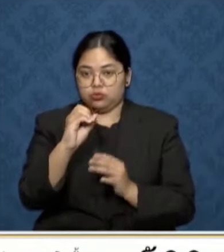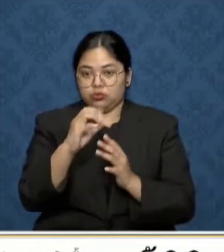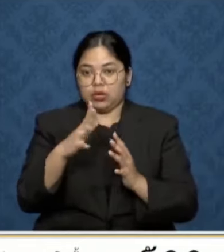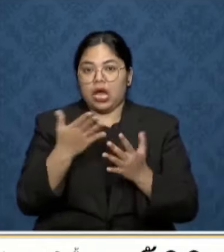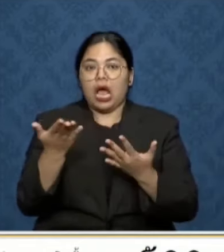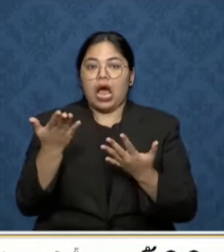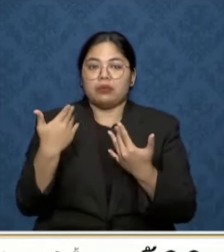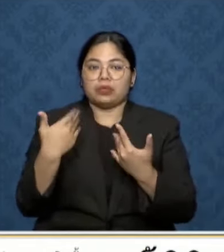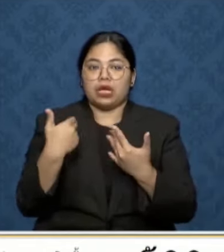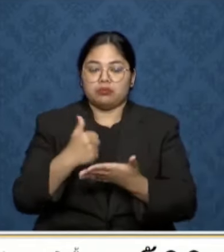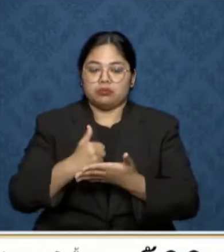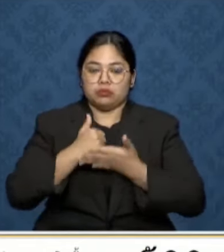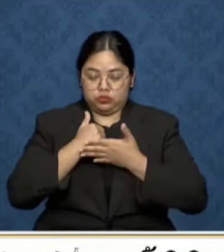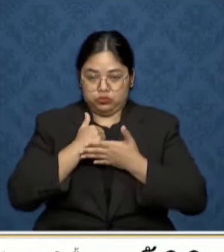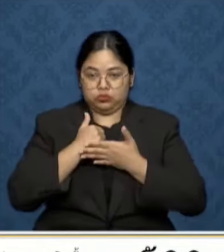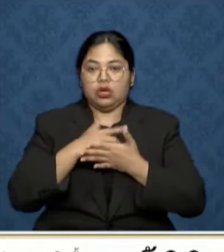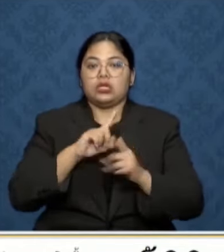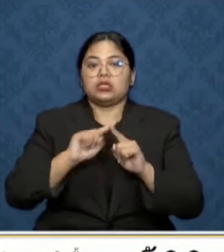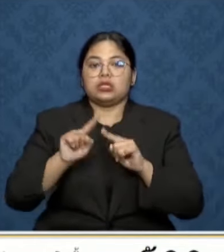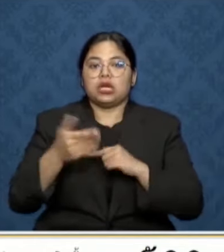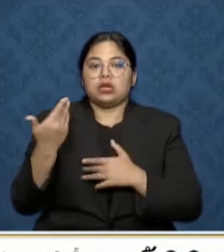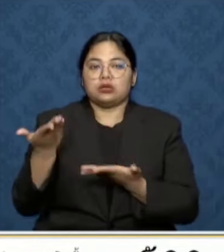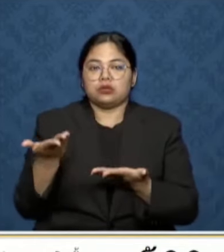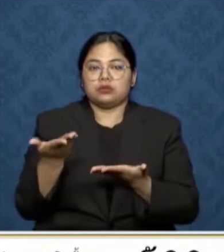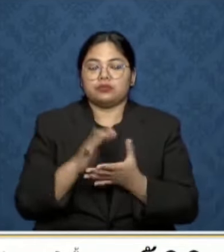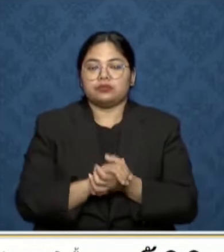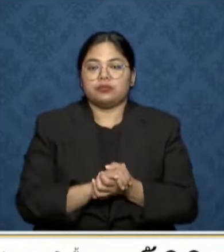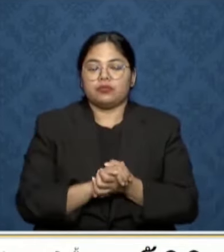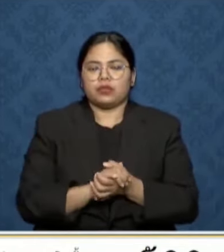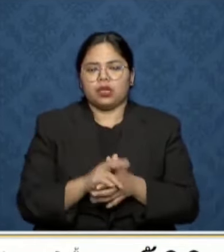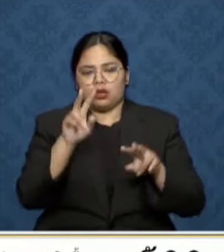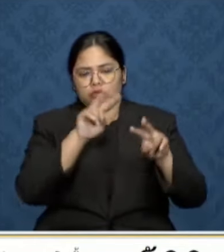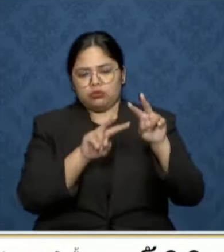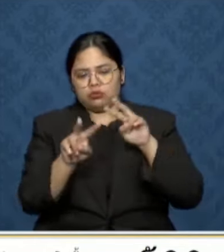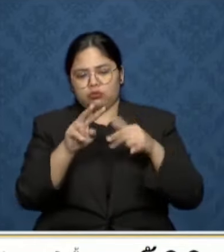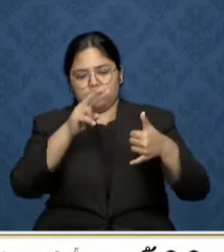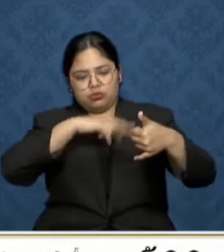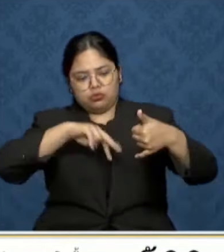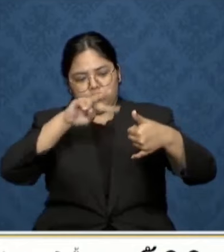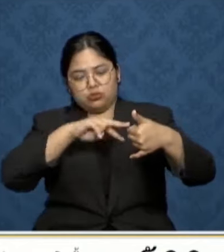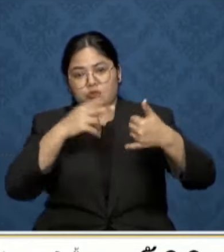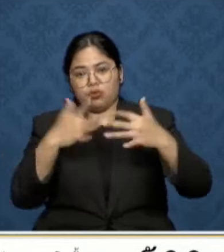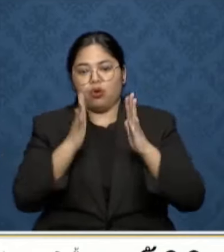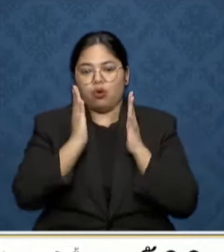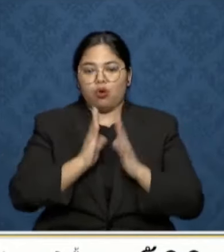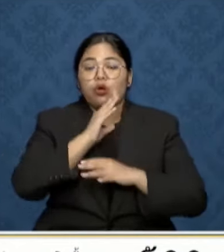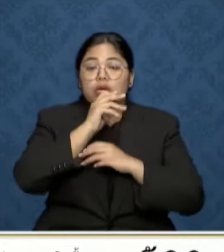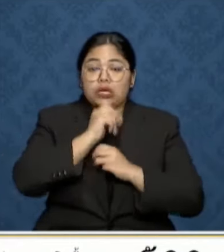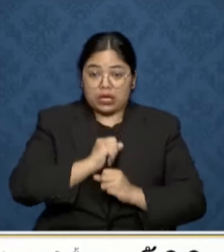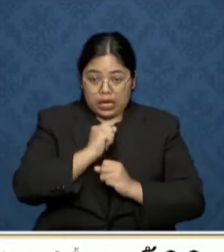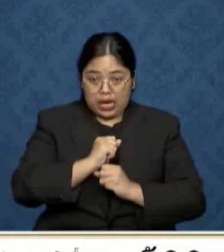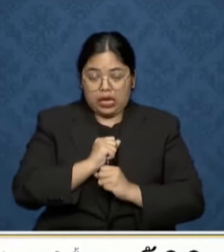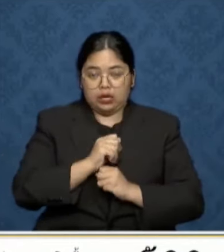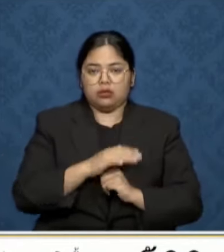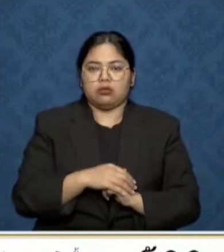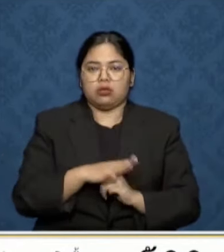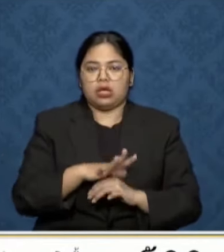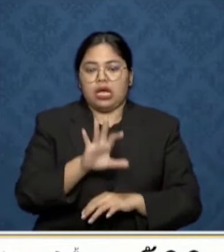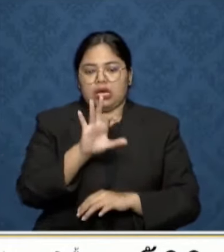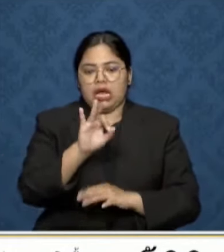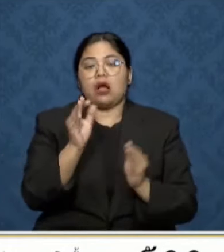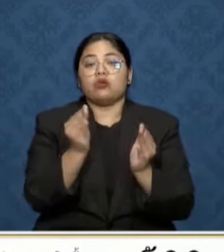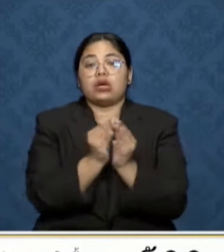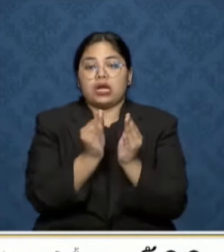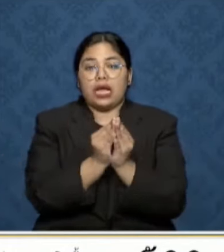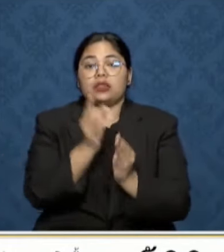สเรอาปน้ ใหมคนชอน้หนอยแต่ศภาวะ ลกษณะของ ผู้ป่วย สูงอายุ ho negativelyจะได้ 9 อะไร